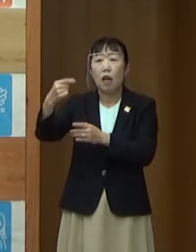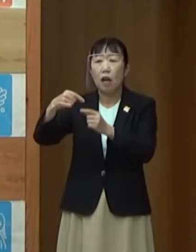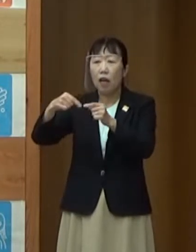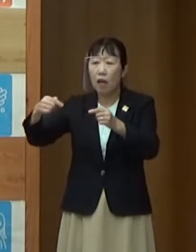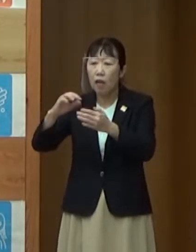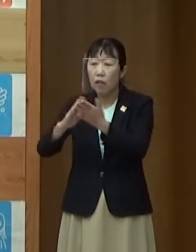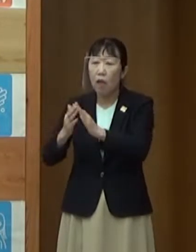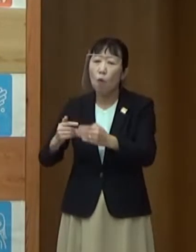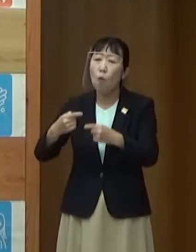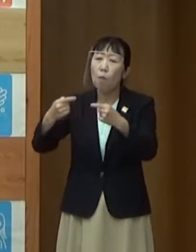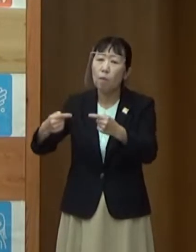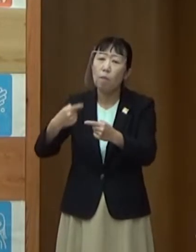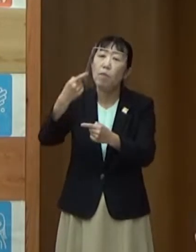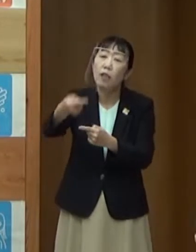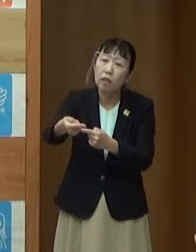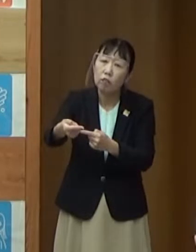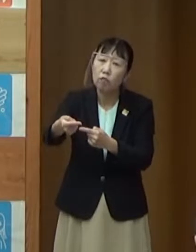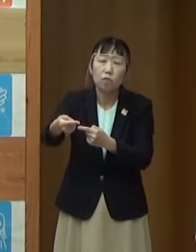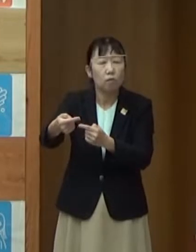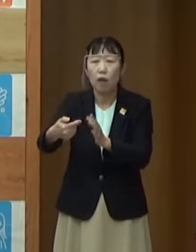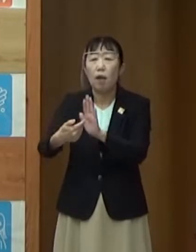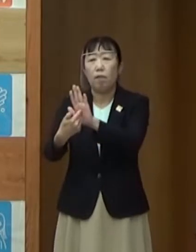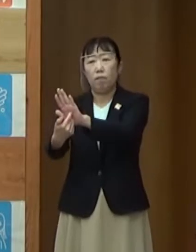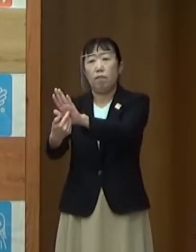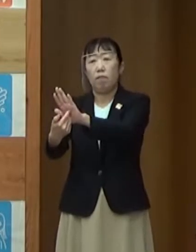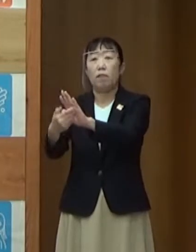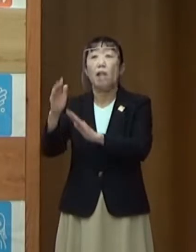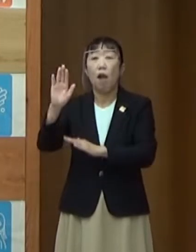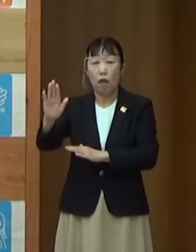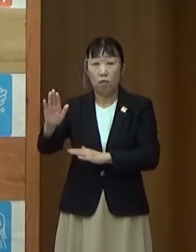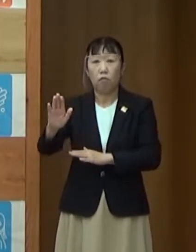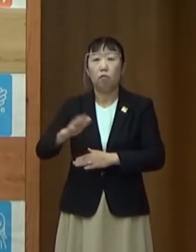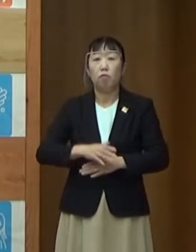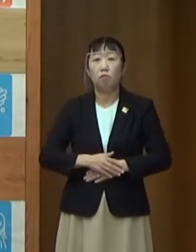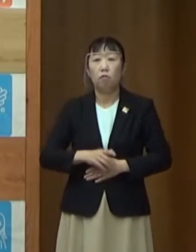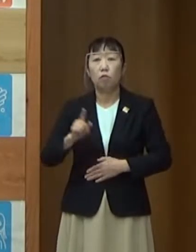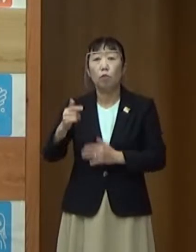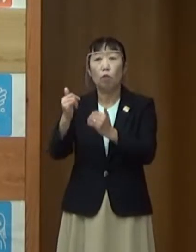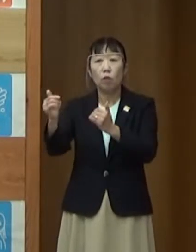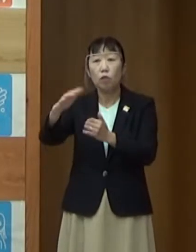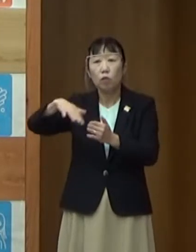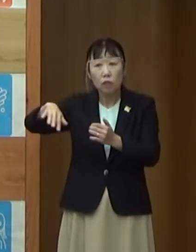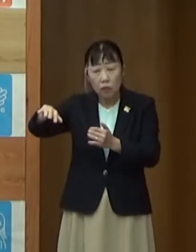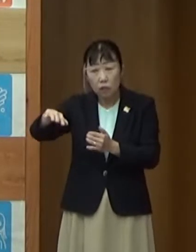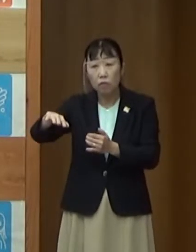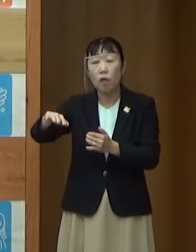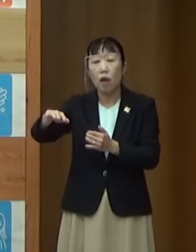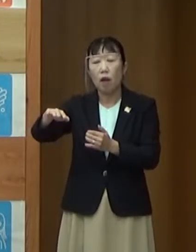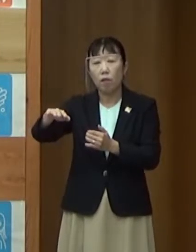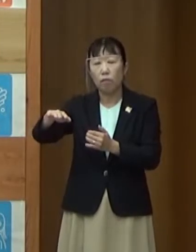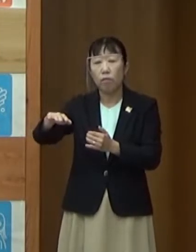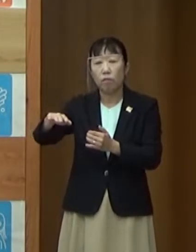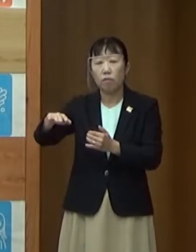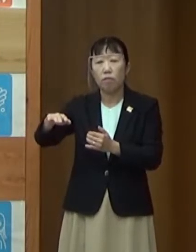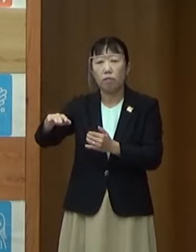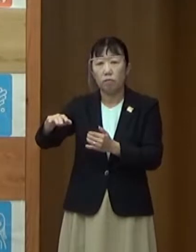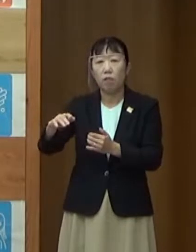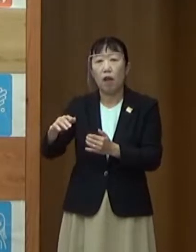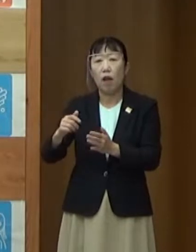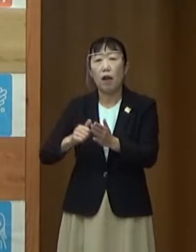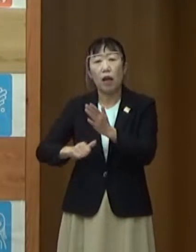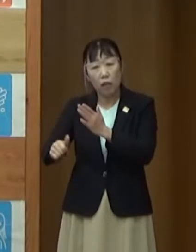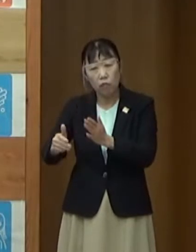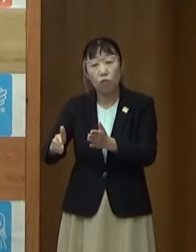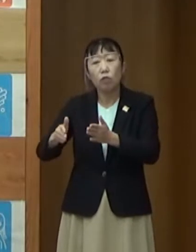たいで移動しないっていうことになってます。ですからそういった方々につきましては、基本的には外出の自粛